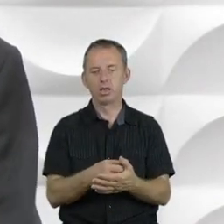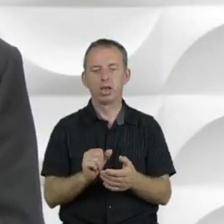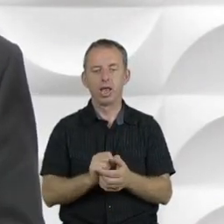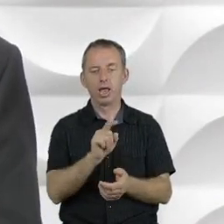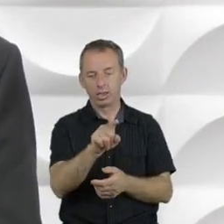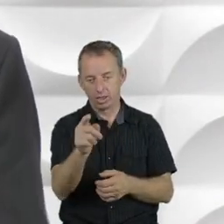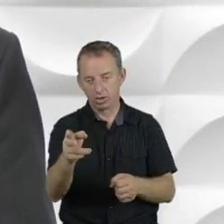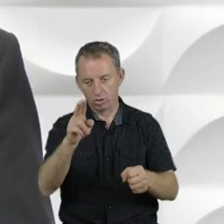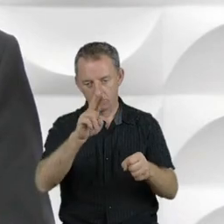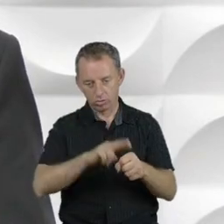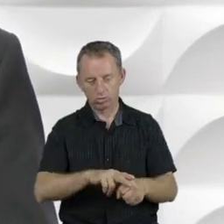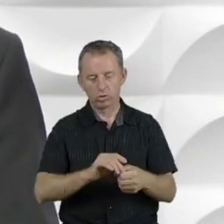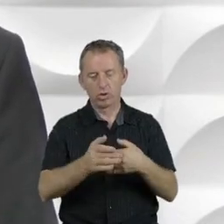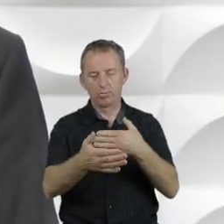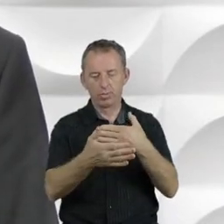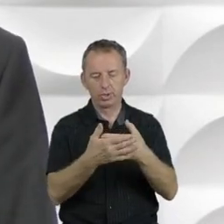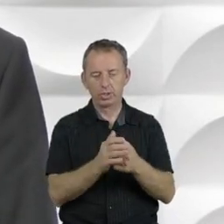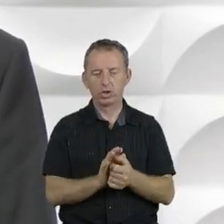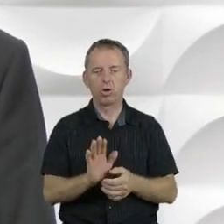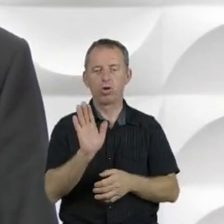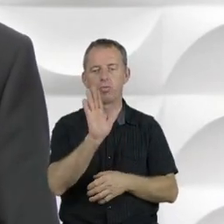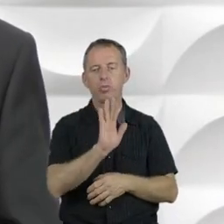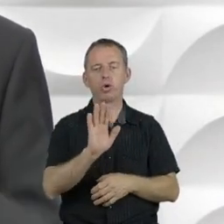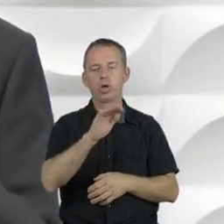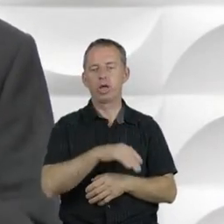są blisko Boga.